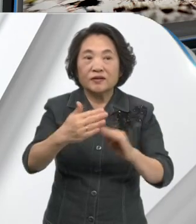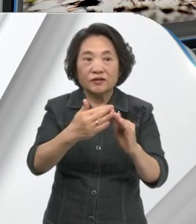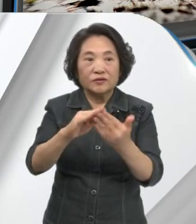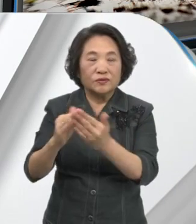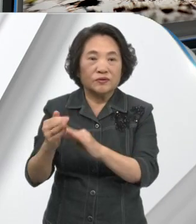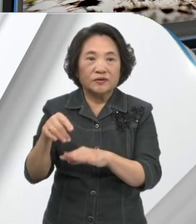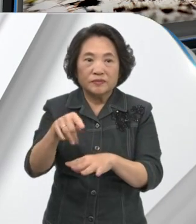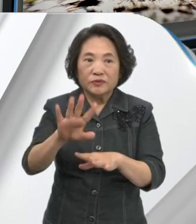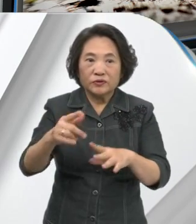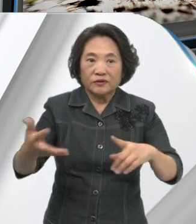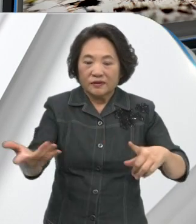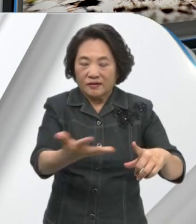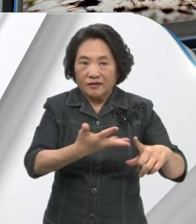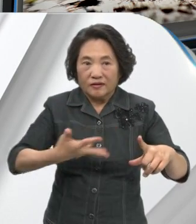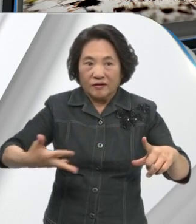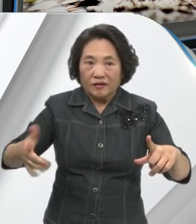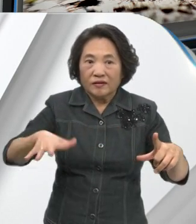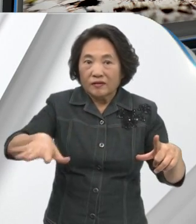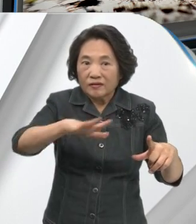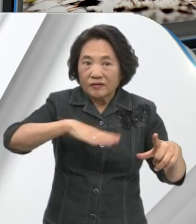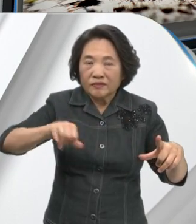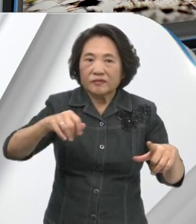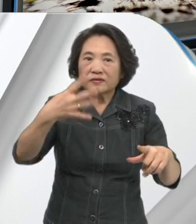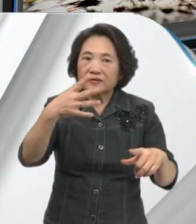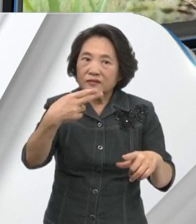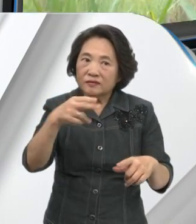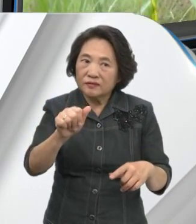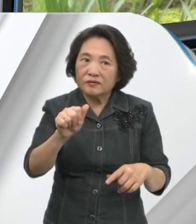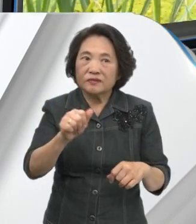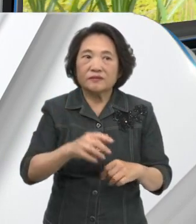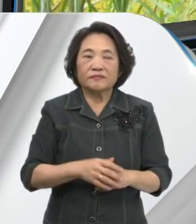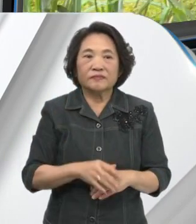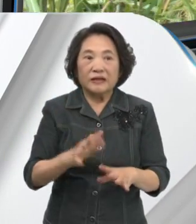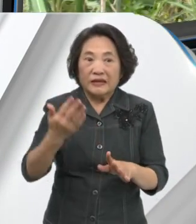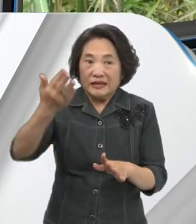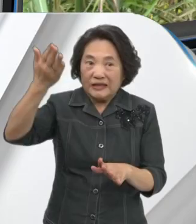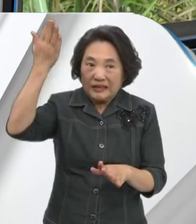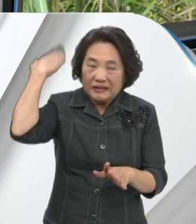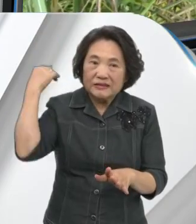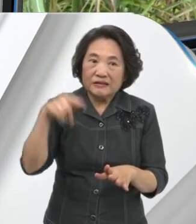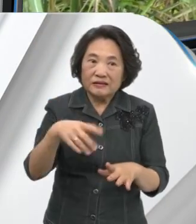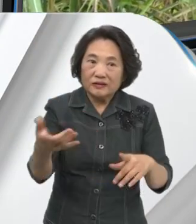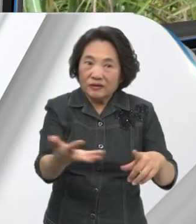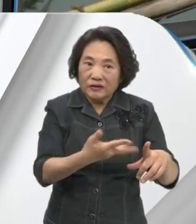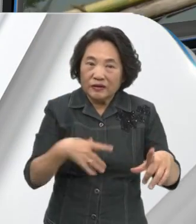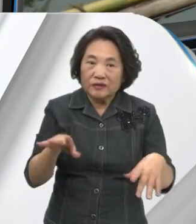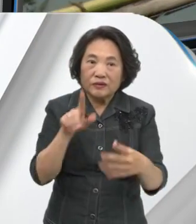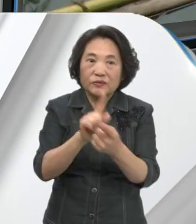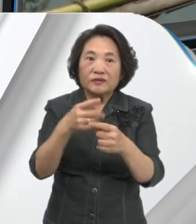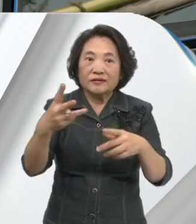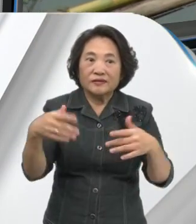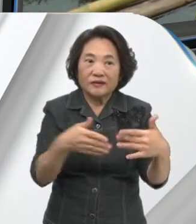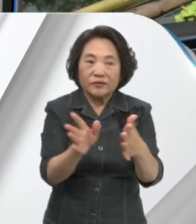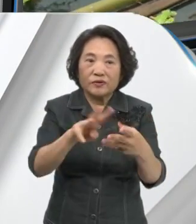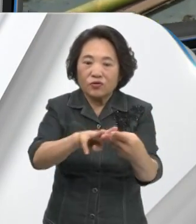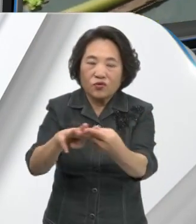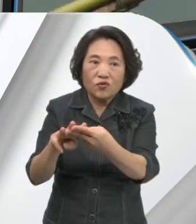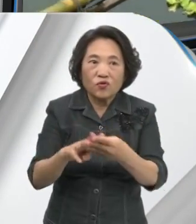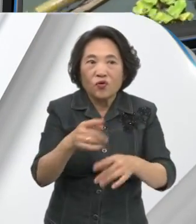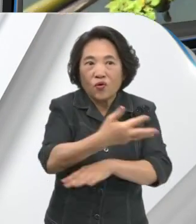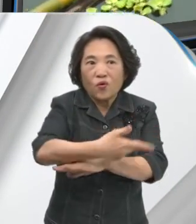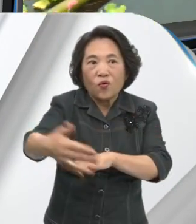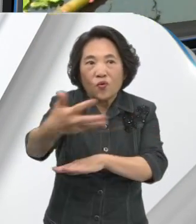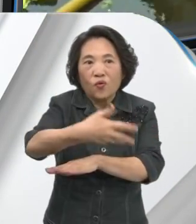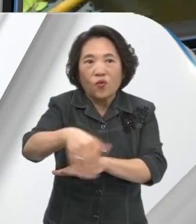苗栗站上班向的太和村，要从面积差不多四公顷安发的笔筒，头摆是赶快上班向的太和